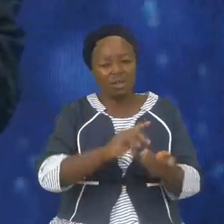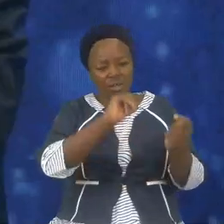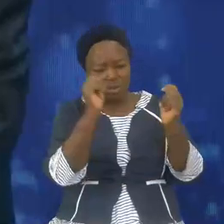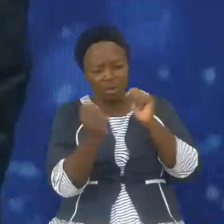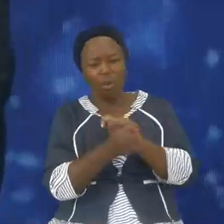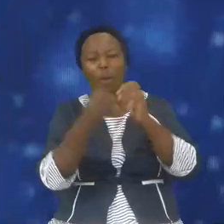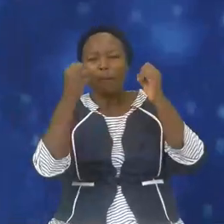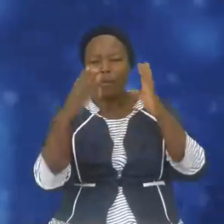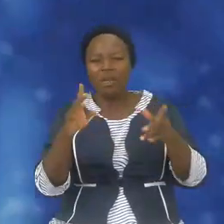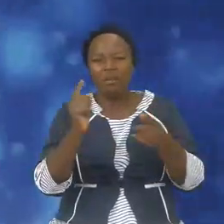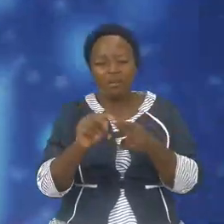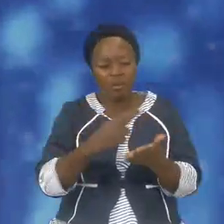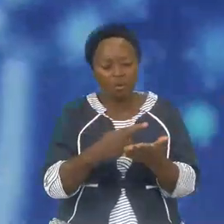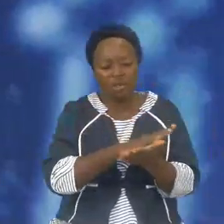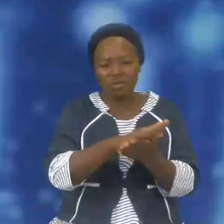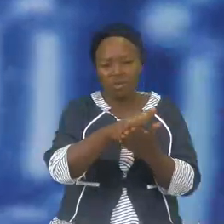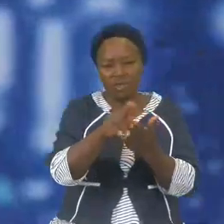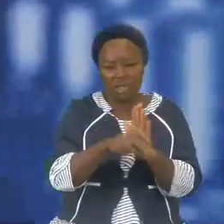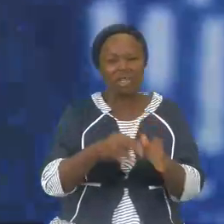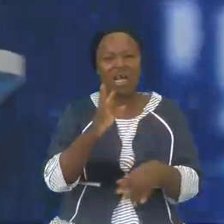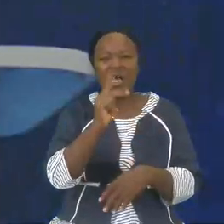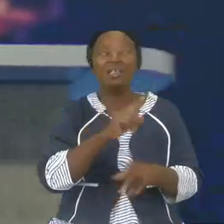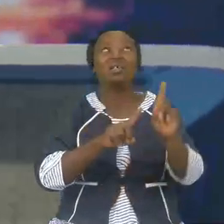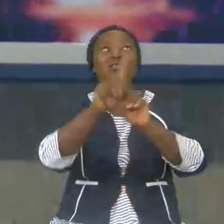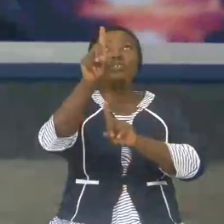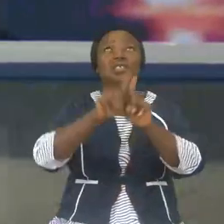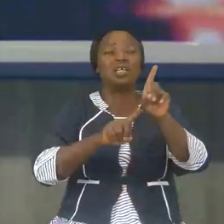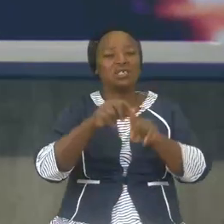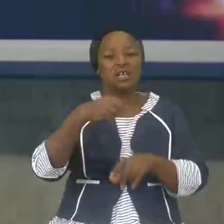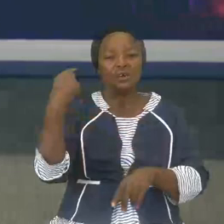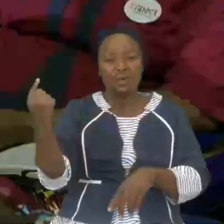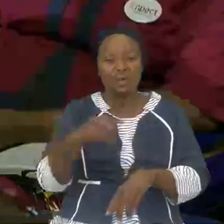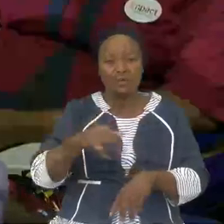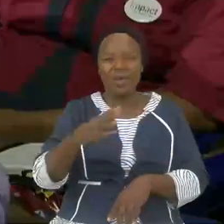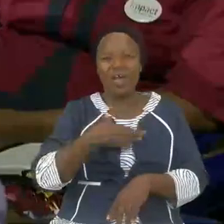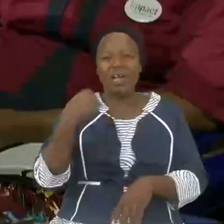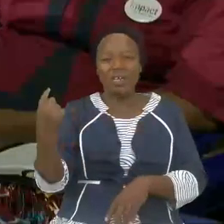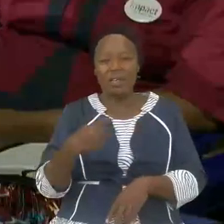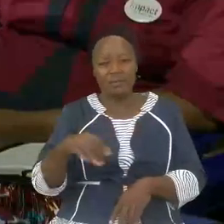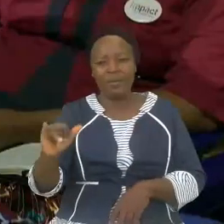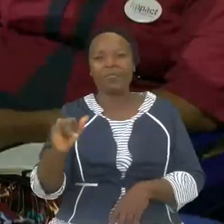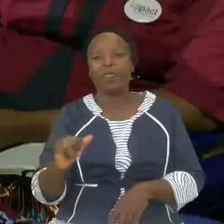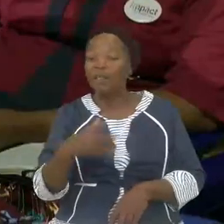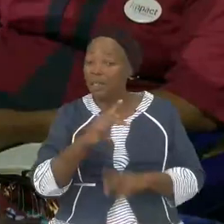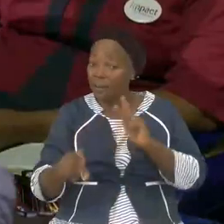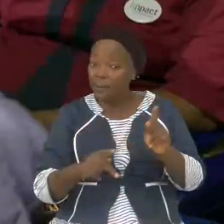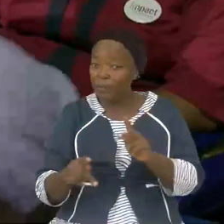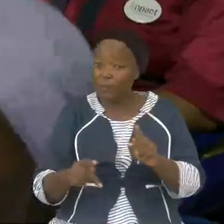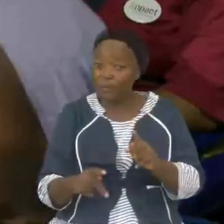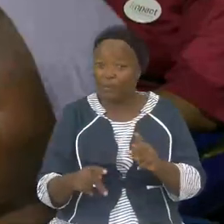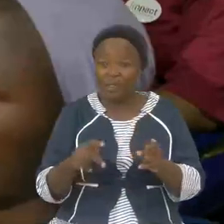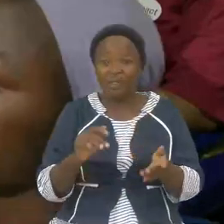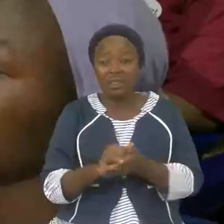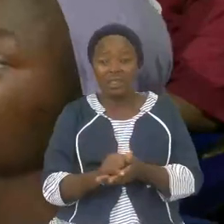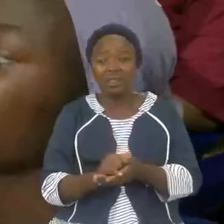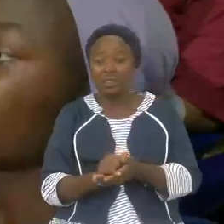qui auront enseigné la justice à la multitude brilleront comme les étoiles à toujours et à perpétuité. Les